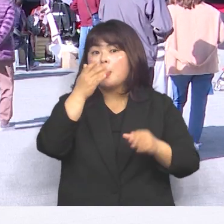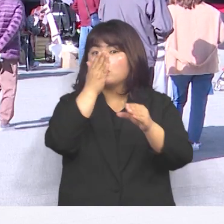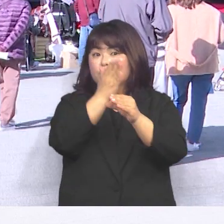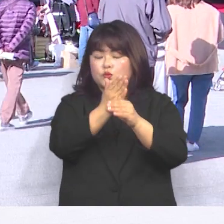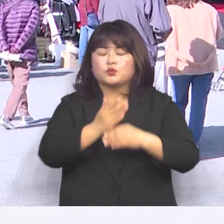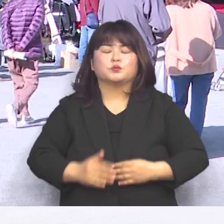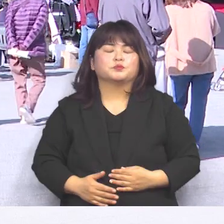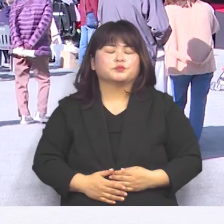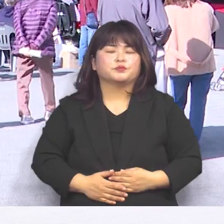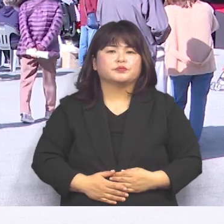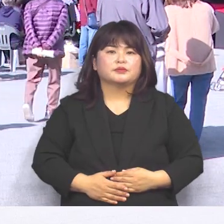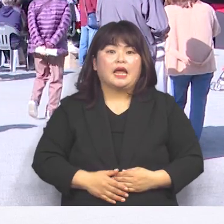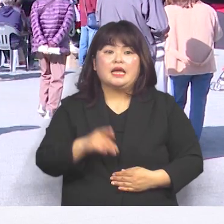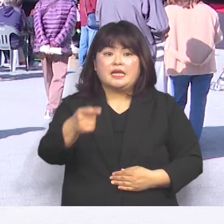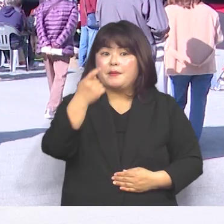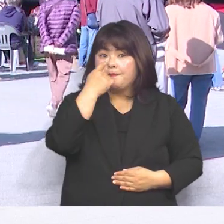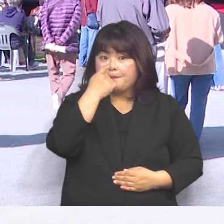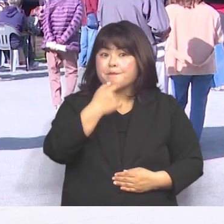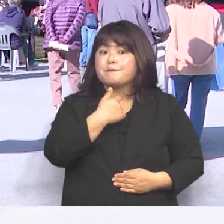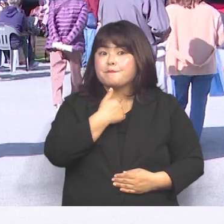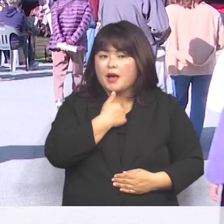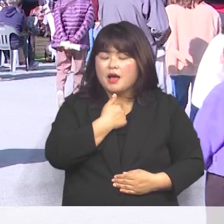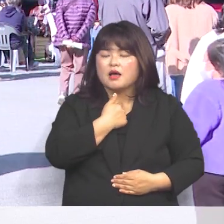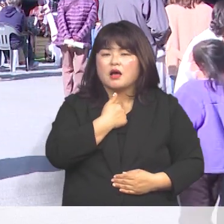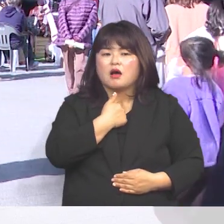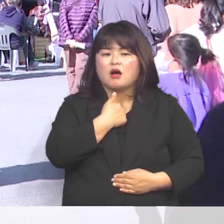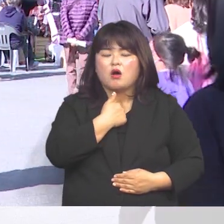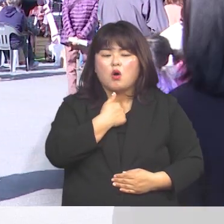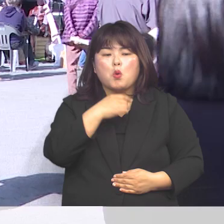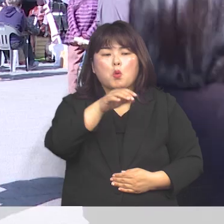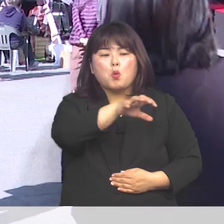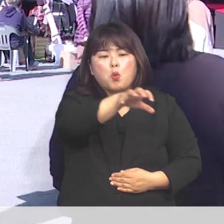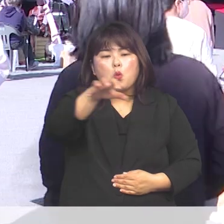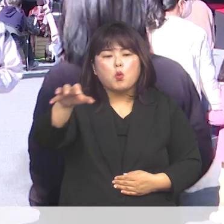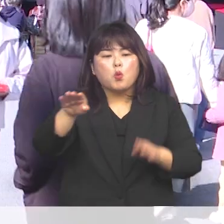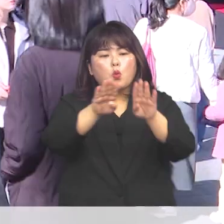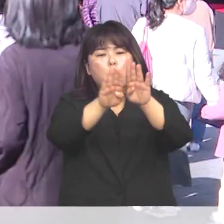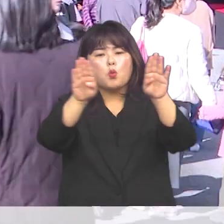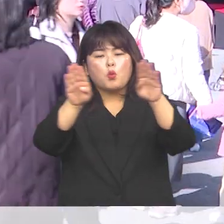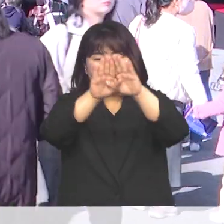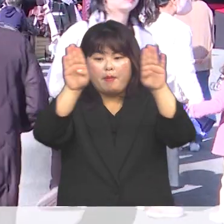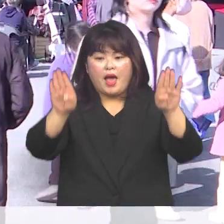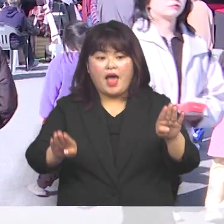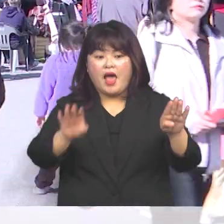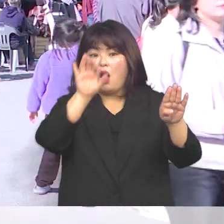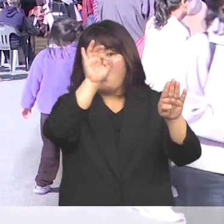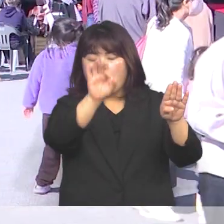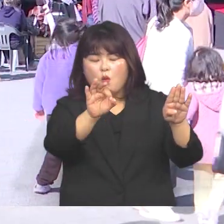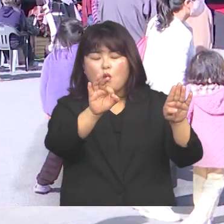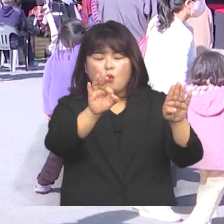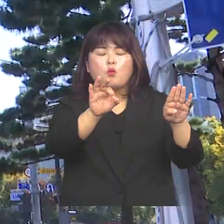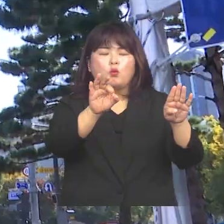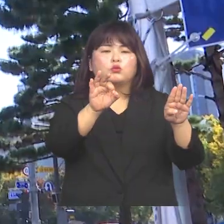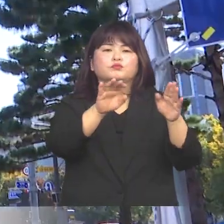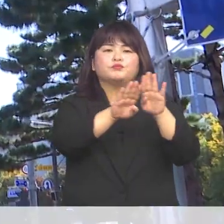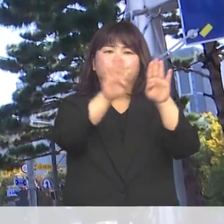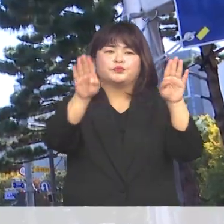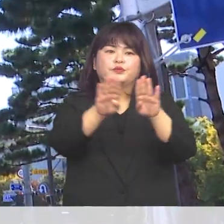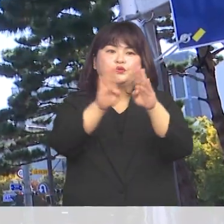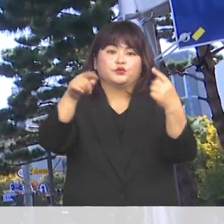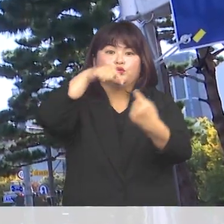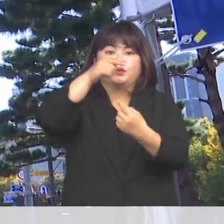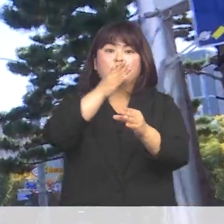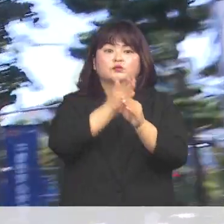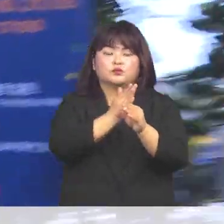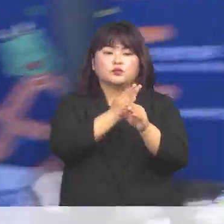계시는데 그 배우신 것을 한꺼번에 이렇게 선보이는 박람회가 열리고 있습니다.